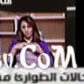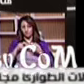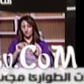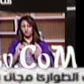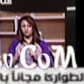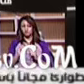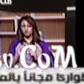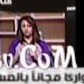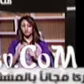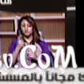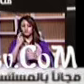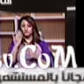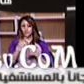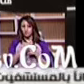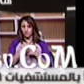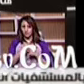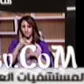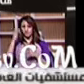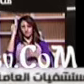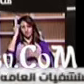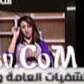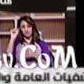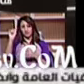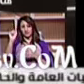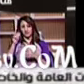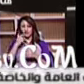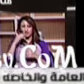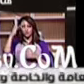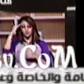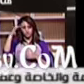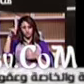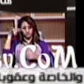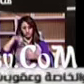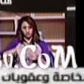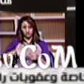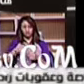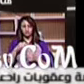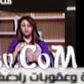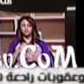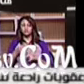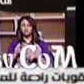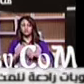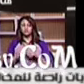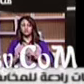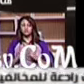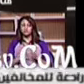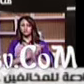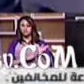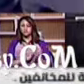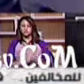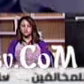مرفوض للاسباب كذا وكذا وكذا نعم شكرا الاستاذ عصام سلطان عضو جبهه